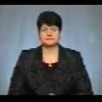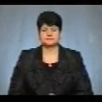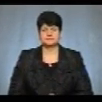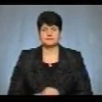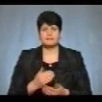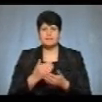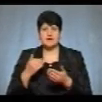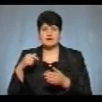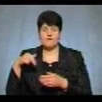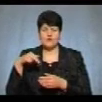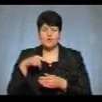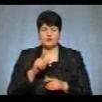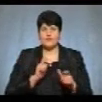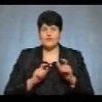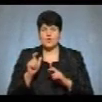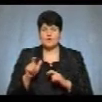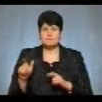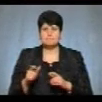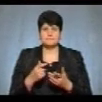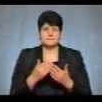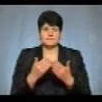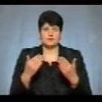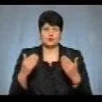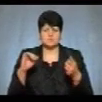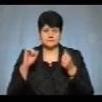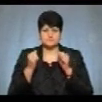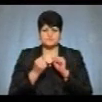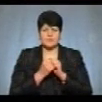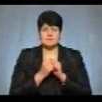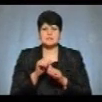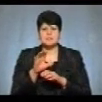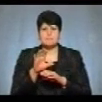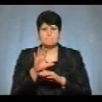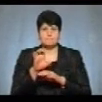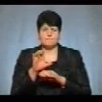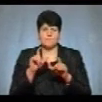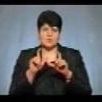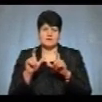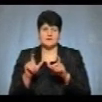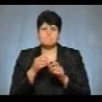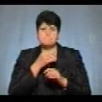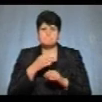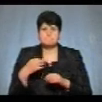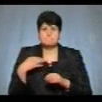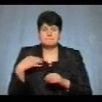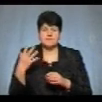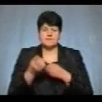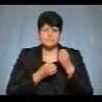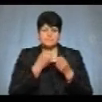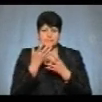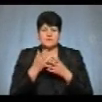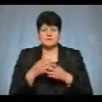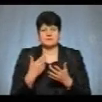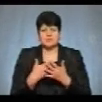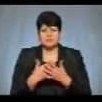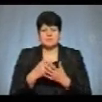Перед входом до коледжу – меморіальна дошка із портретом Назарія Войтовича і білі незабудки – символ пам'яті про наймолодшого